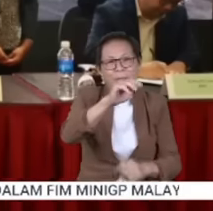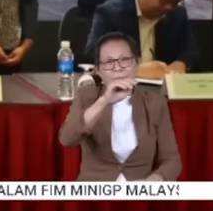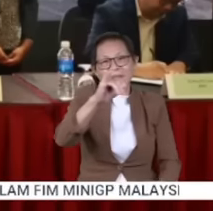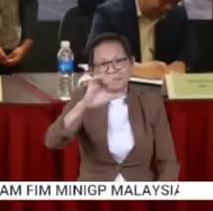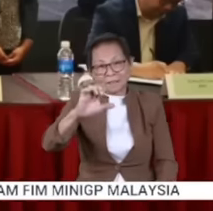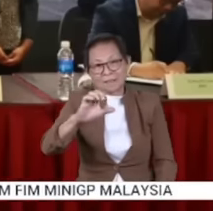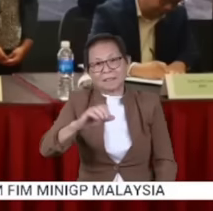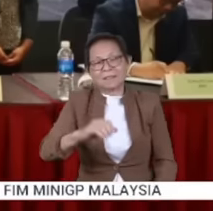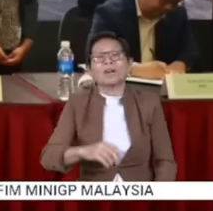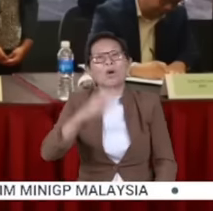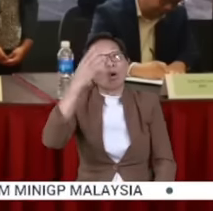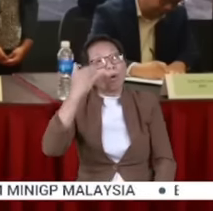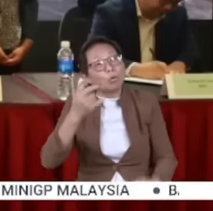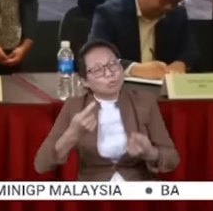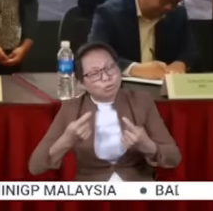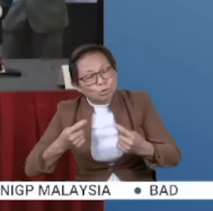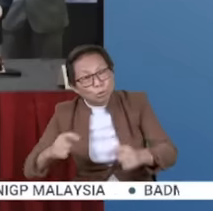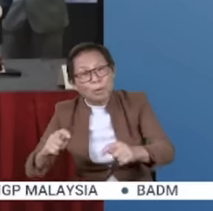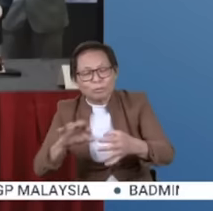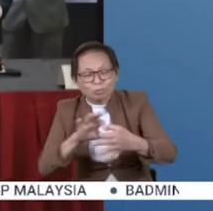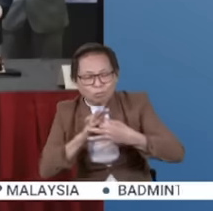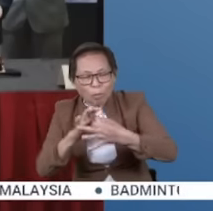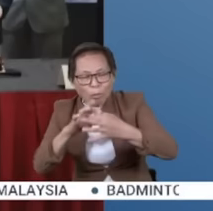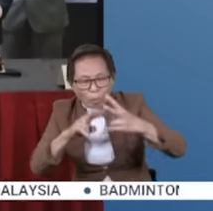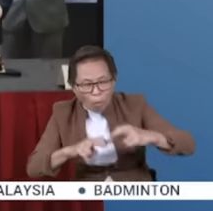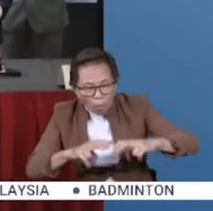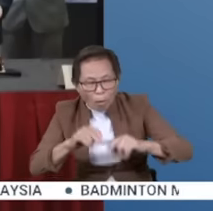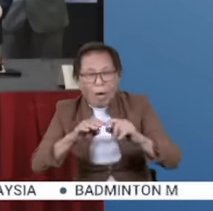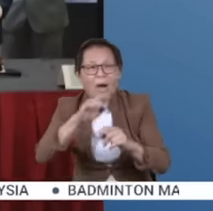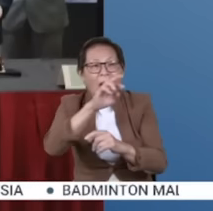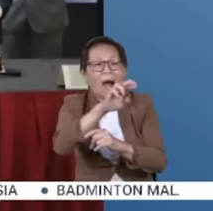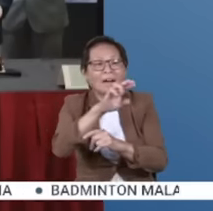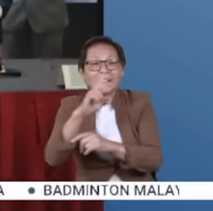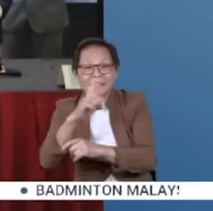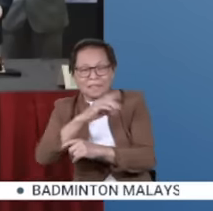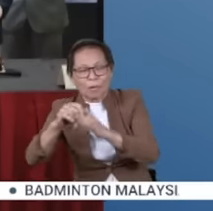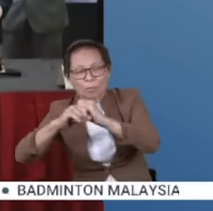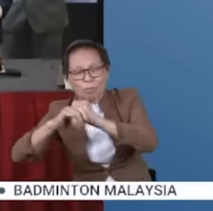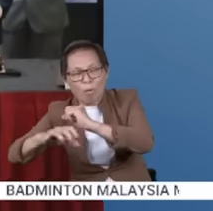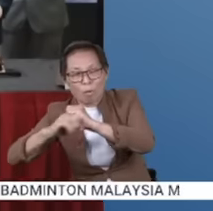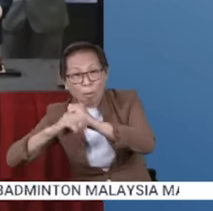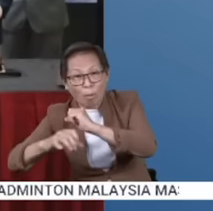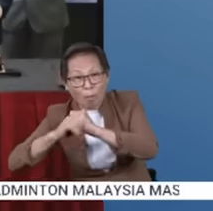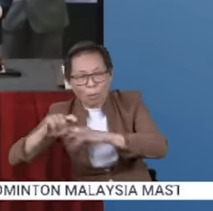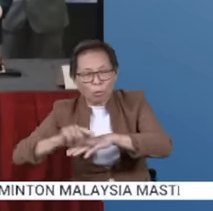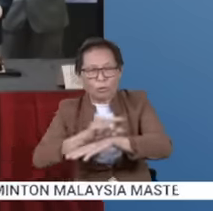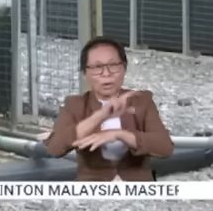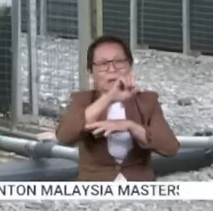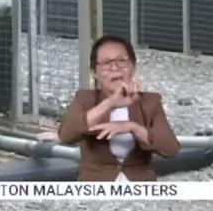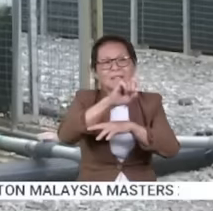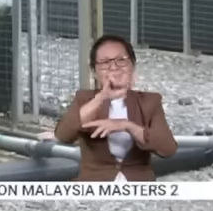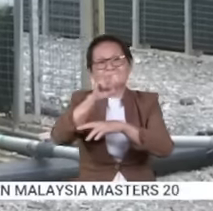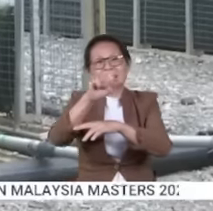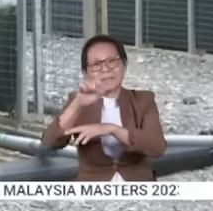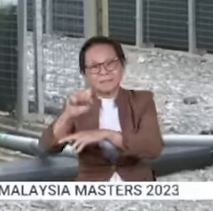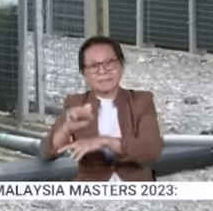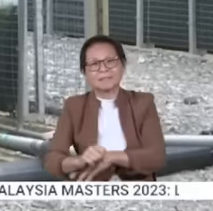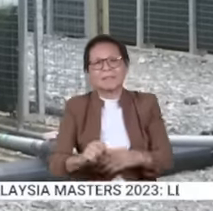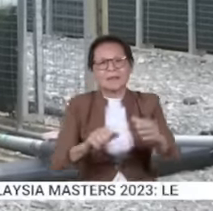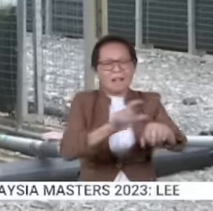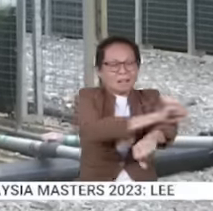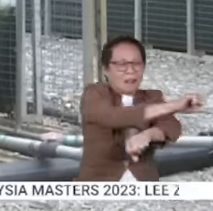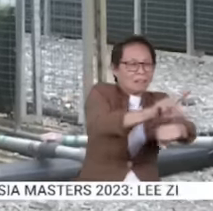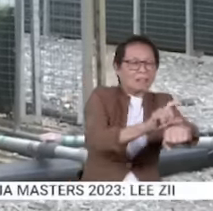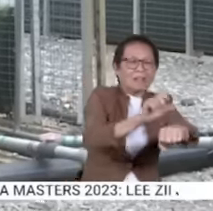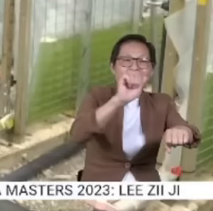dalam usaha kerjasama menyelidik membangun serta mampu mosi penggunaan Sef peradangan